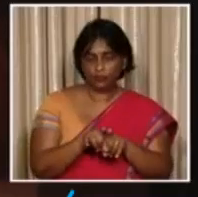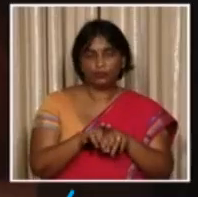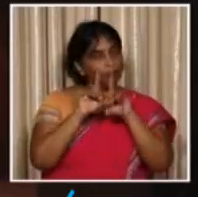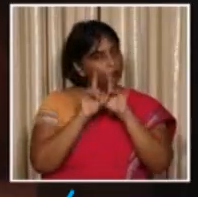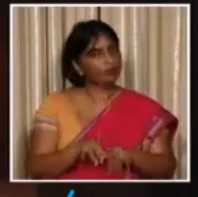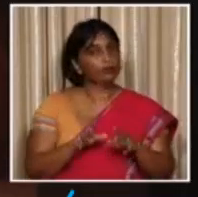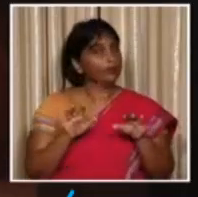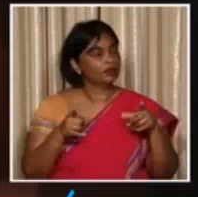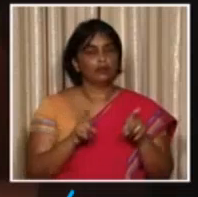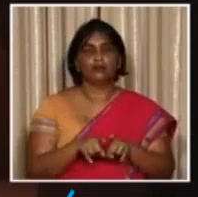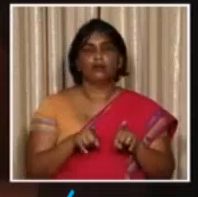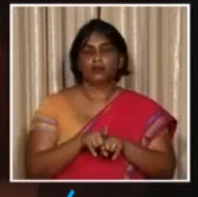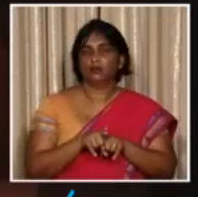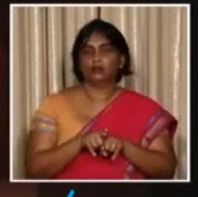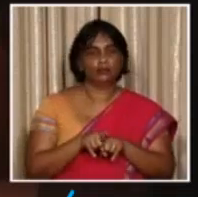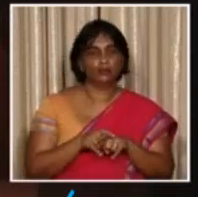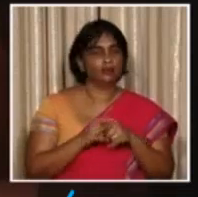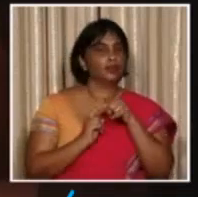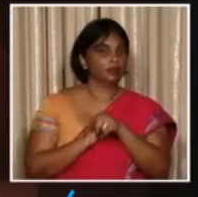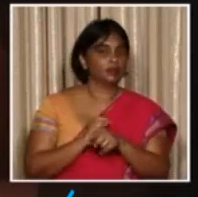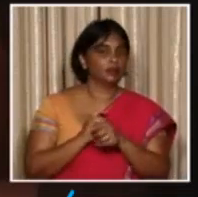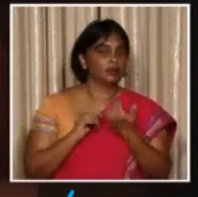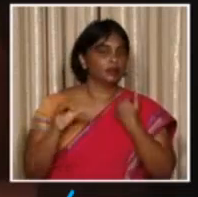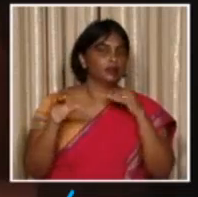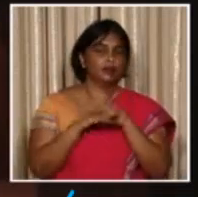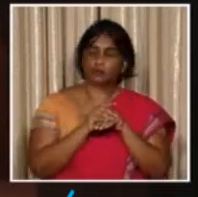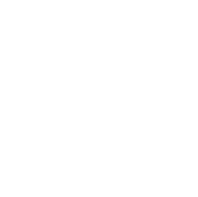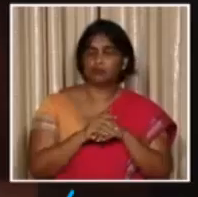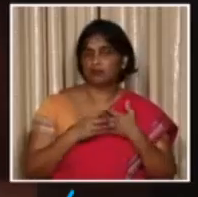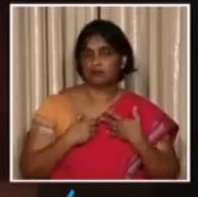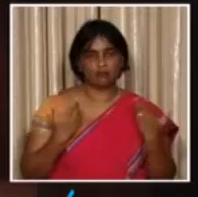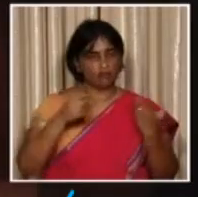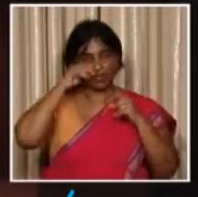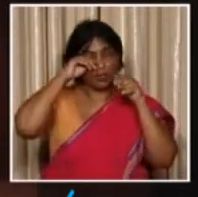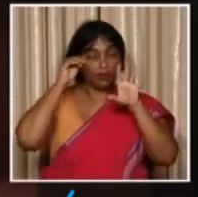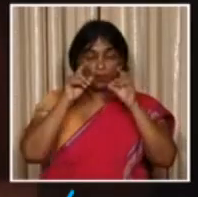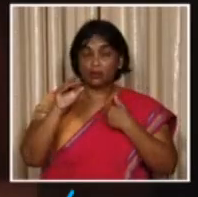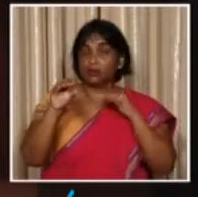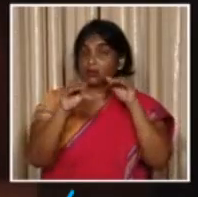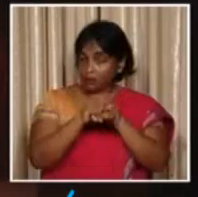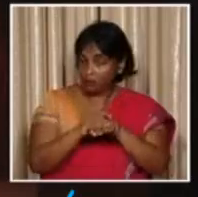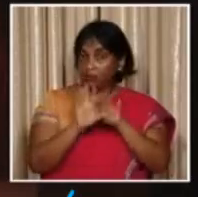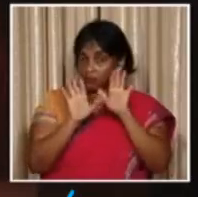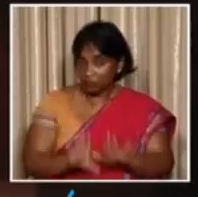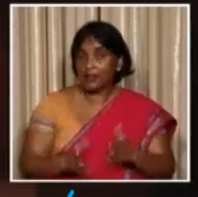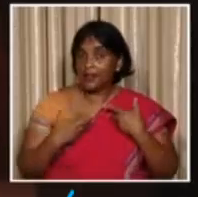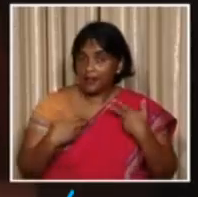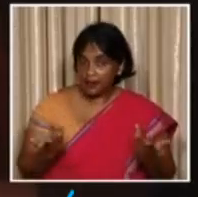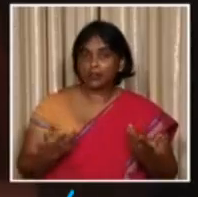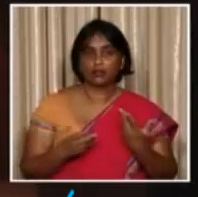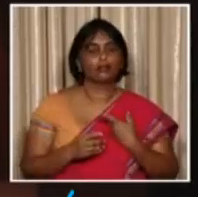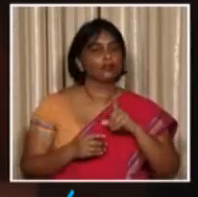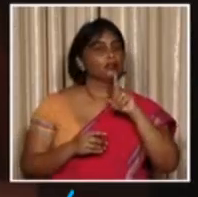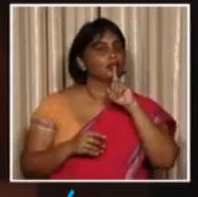එසේ නොවන්නේ නම් අපිට මේකට සහභාගී වන්නට හැකියාවක් නැහැ මේට සහභාගී වෙනවද නැද්ද කියන එක අපි